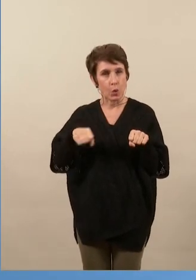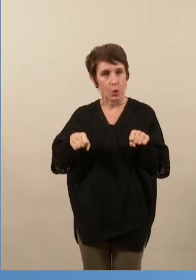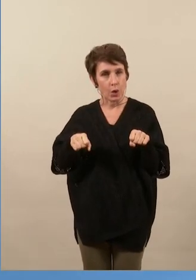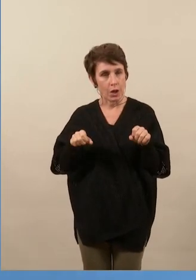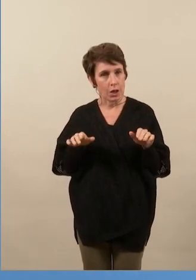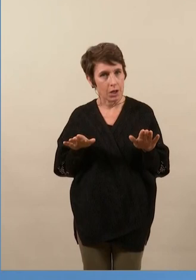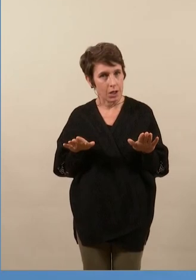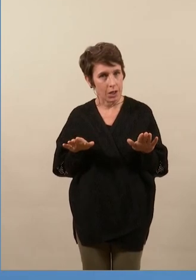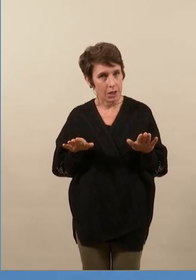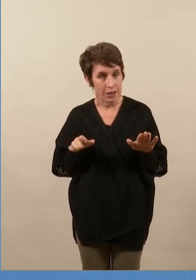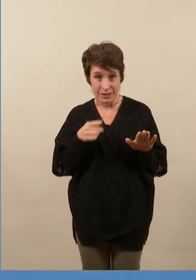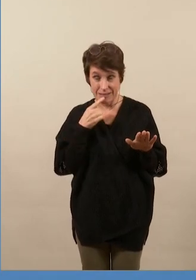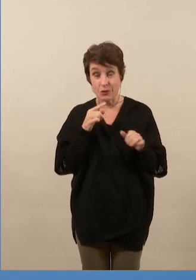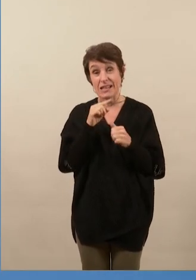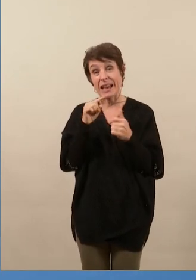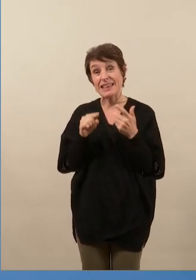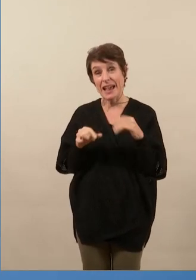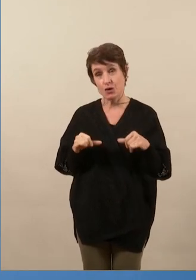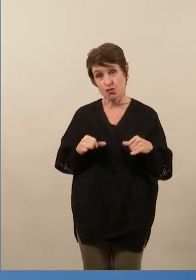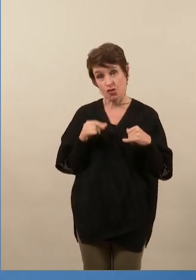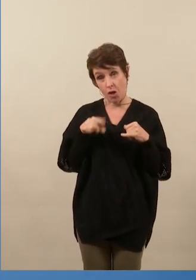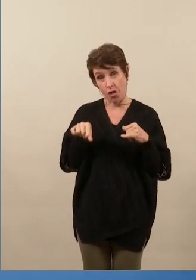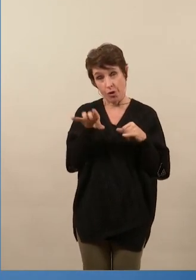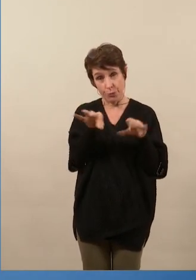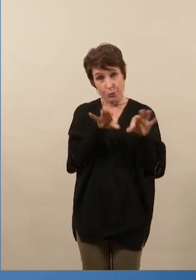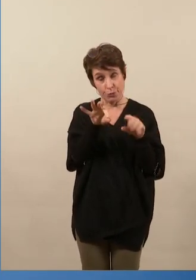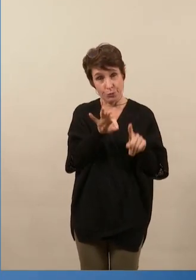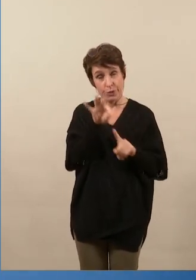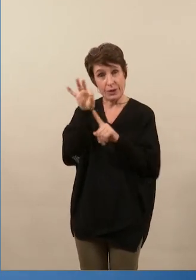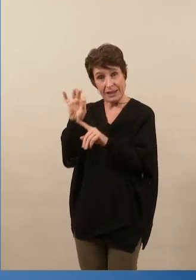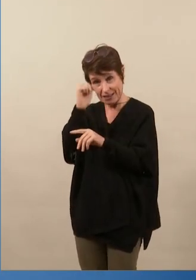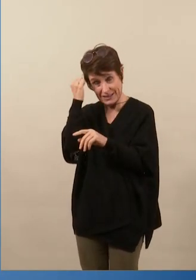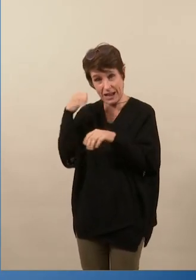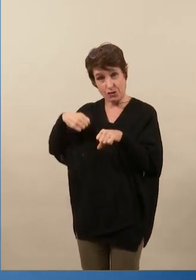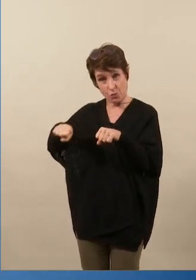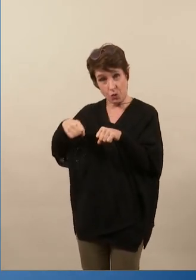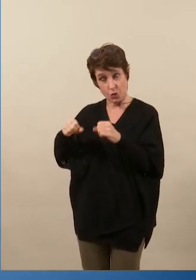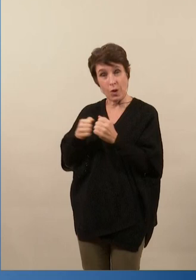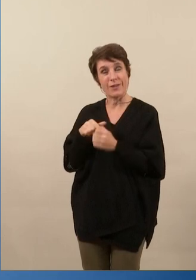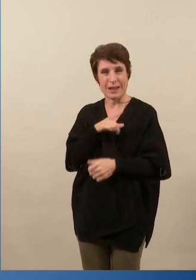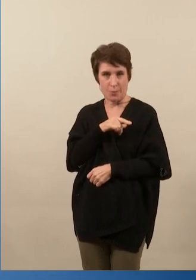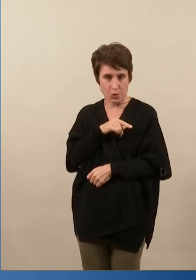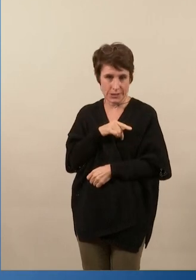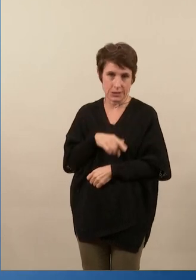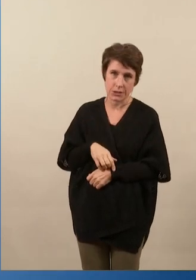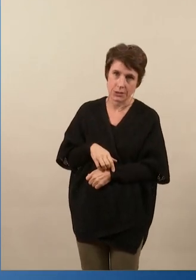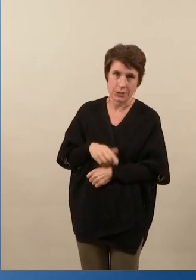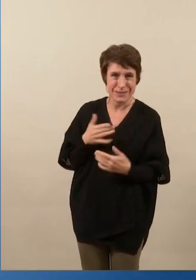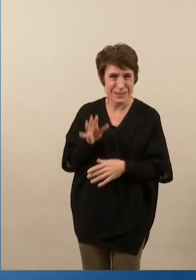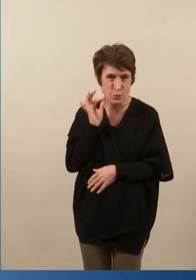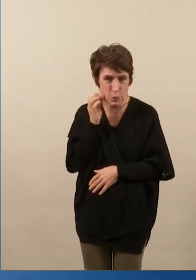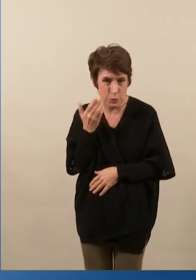c'estàd c'est une poignée de jeune qui va faire des stages de minioto avec la police et ça euh ça se résume à ça normalement hein euh par